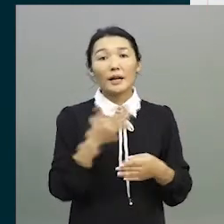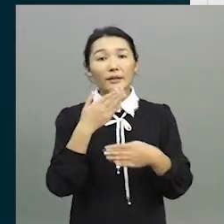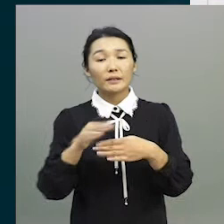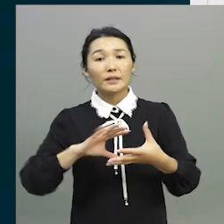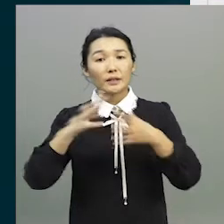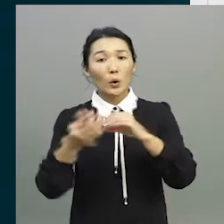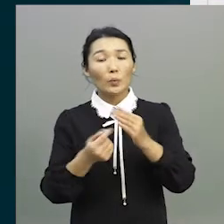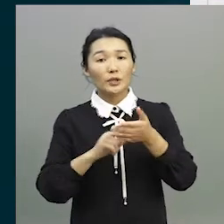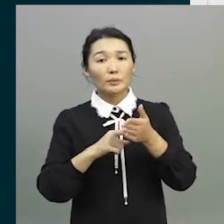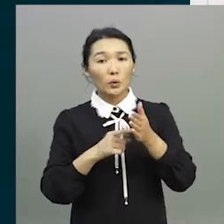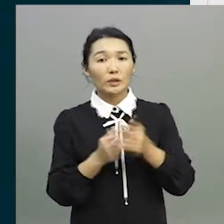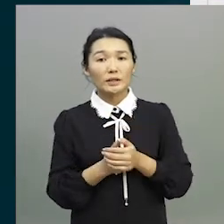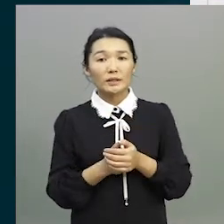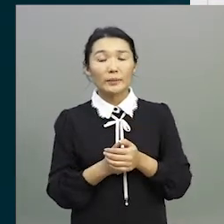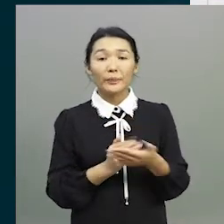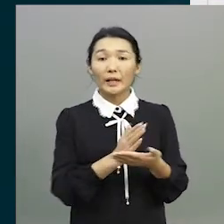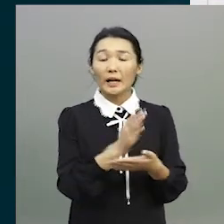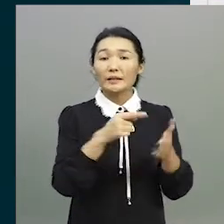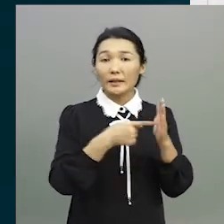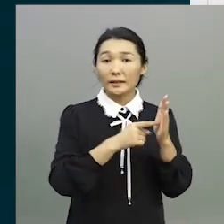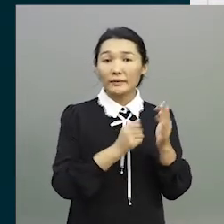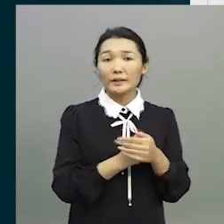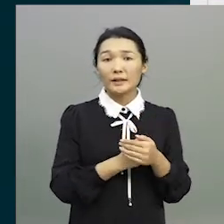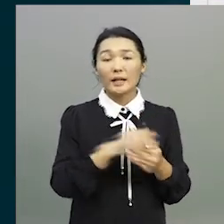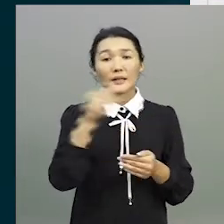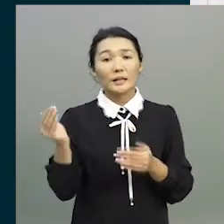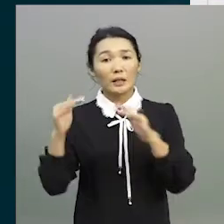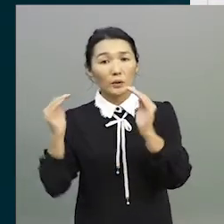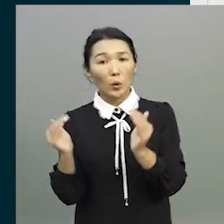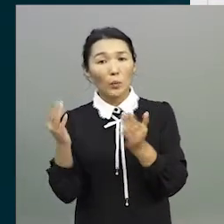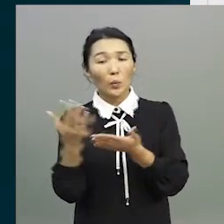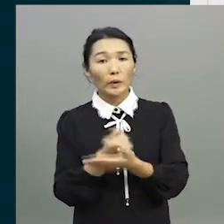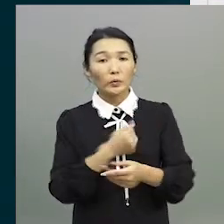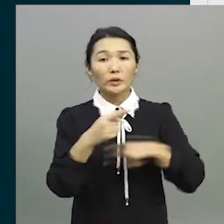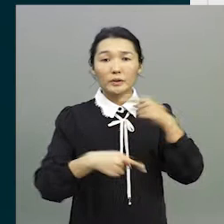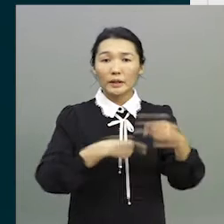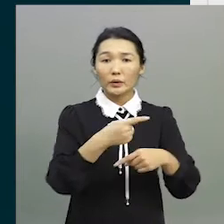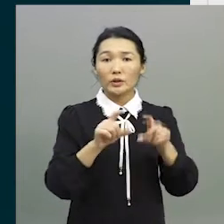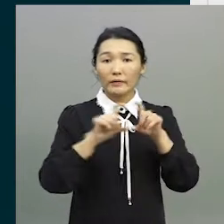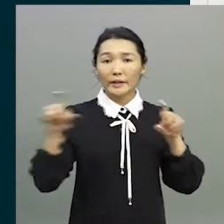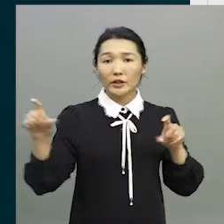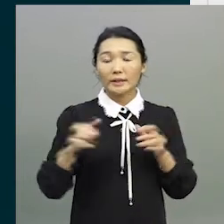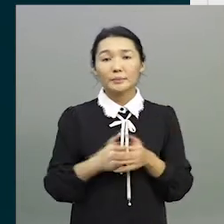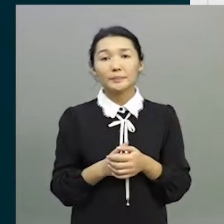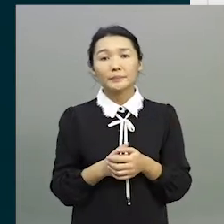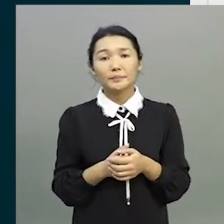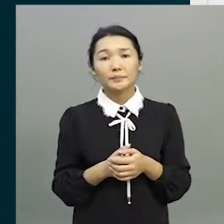множители координатные векторы за скобку то получим следующее выражение